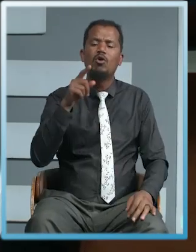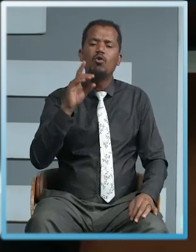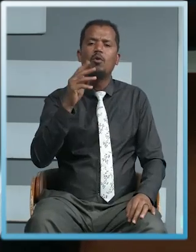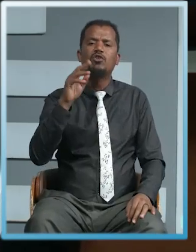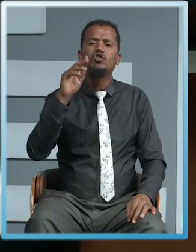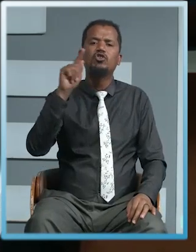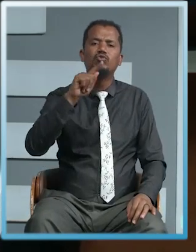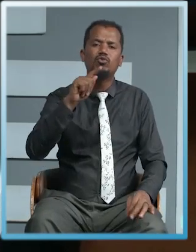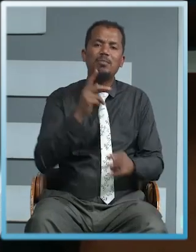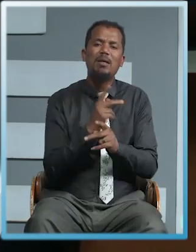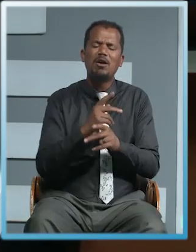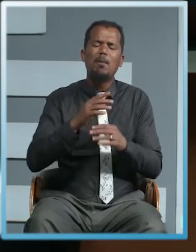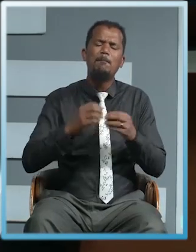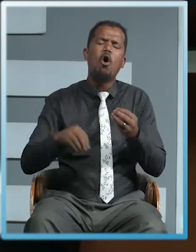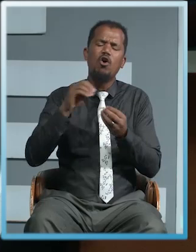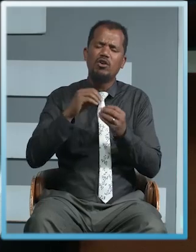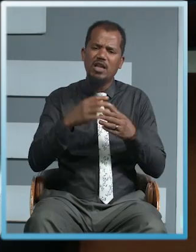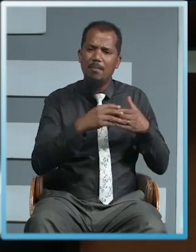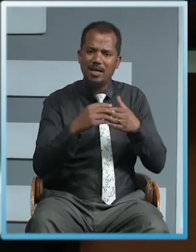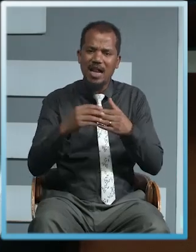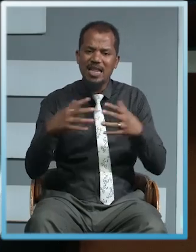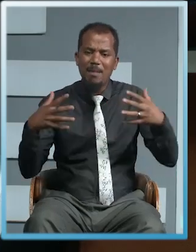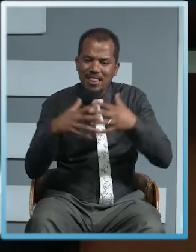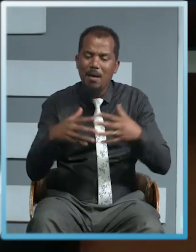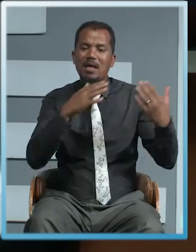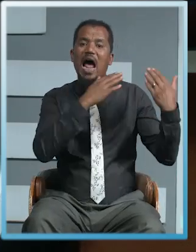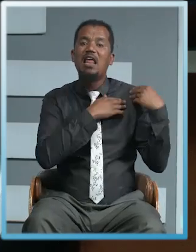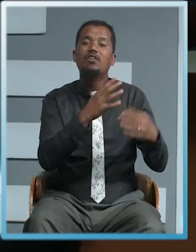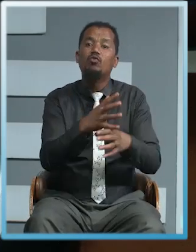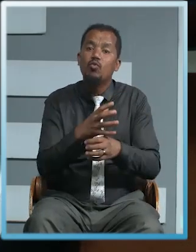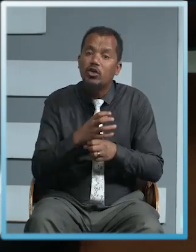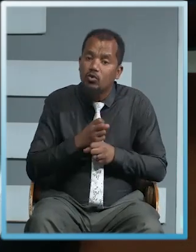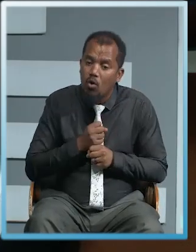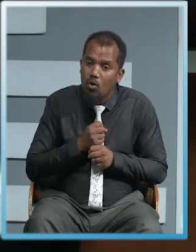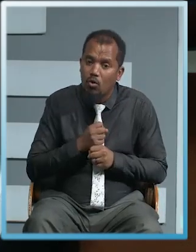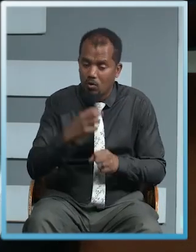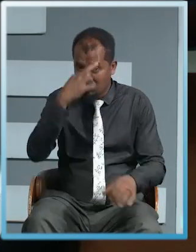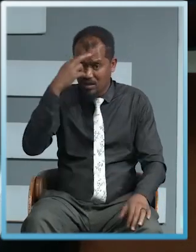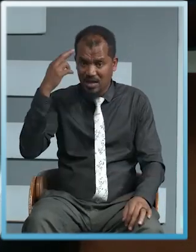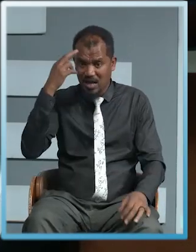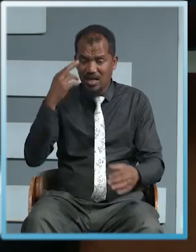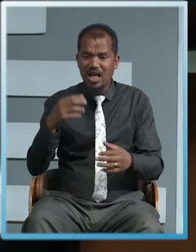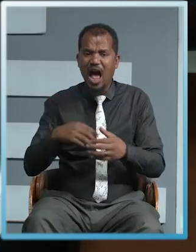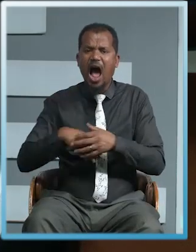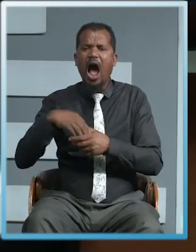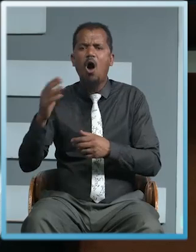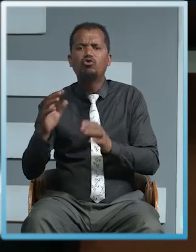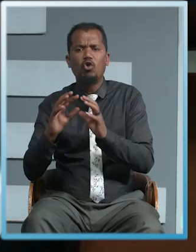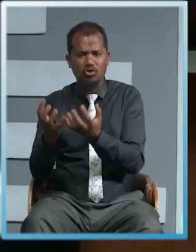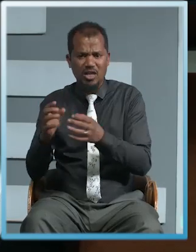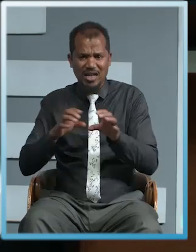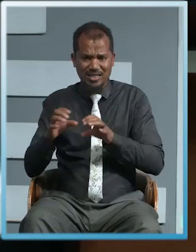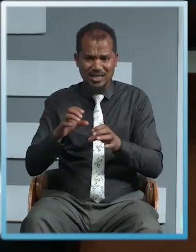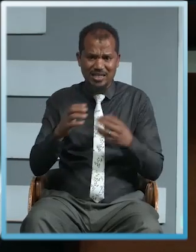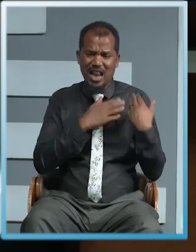يميت ابك مور يا مرار يا ماستبابر نا على في النت وسدو مكناتهم اوت سورس ارجش لتوسنا على في